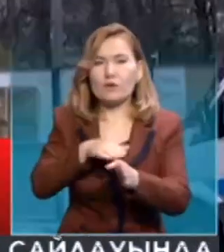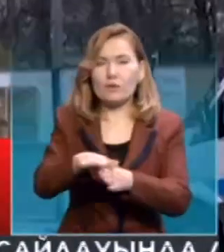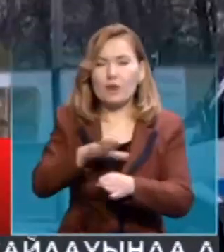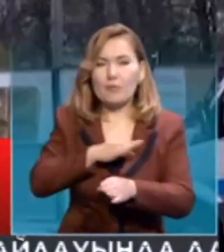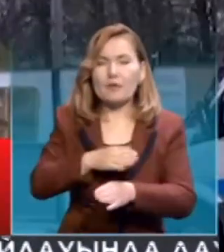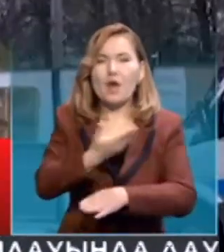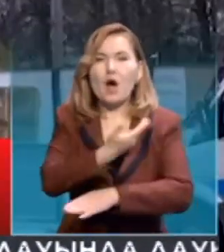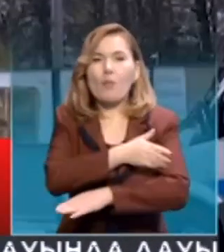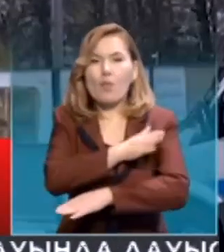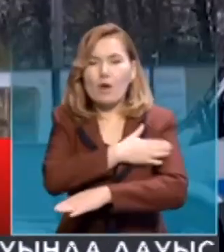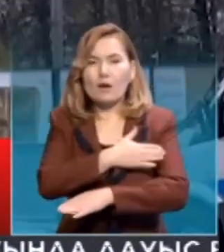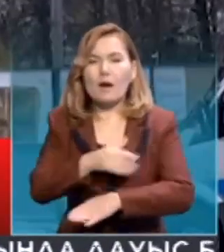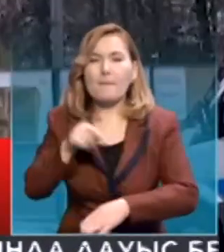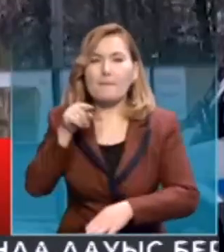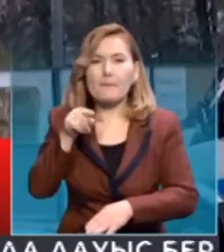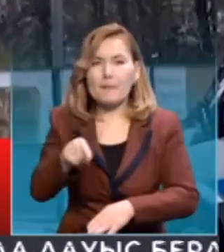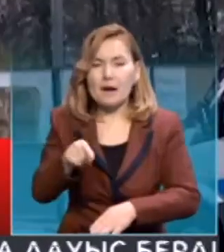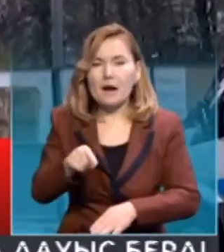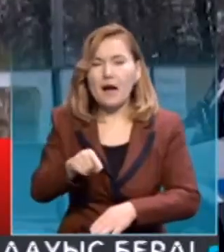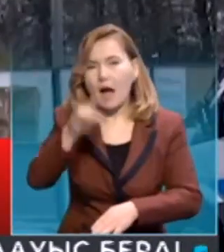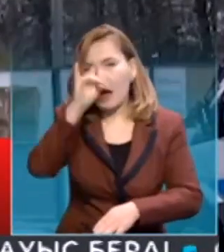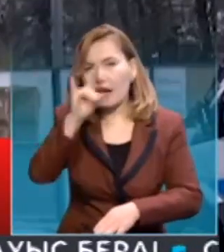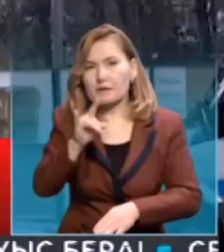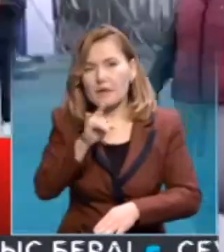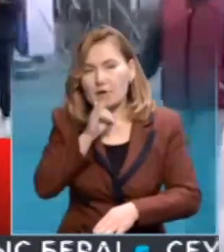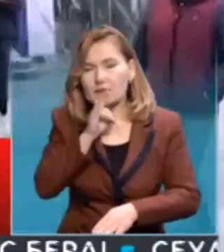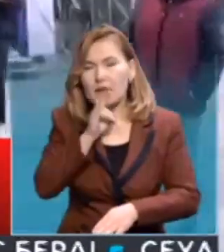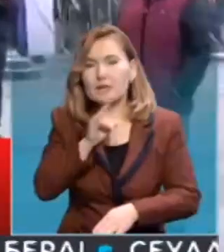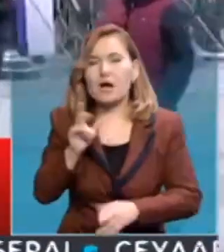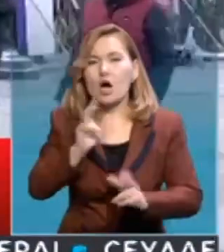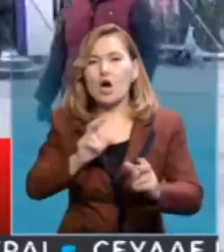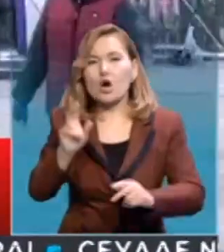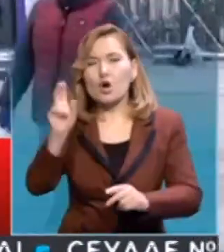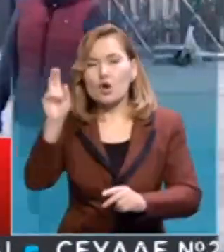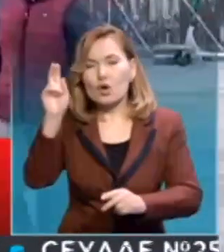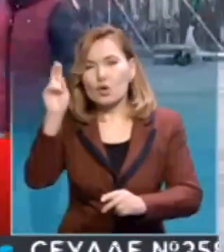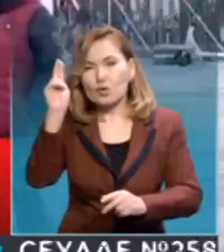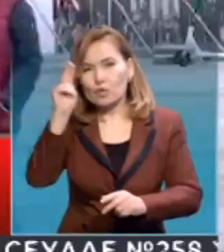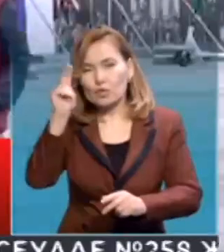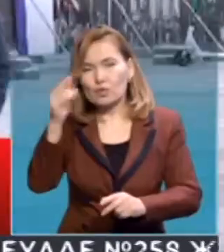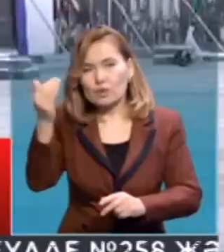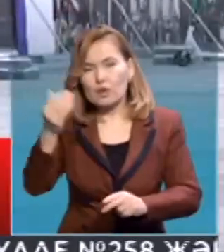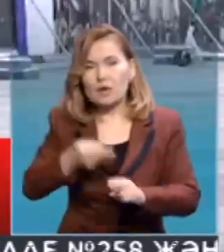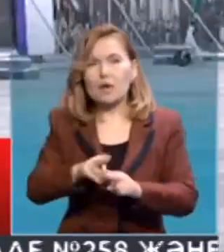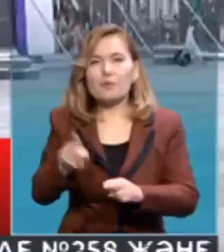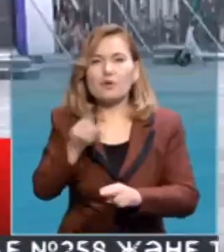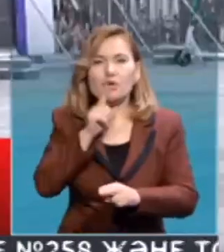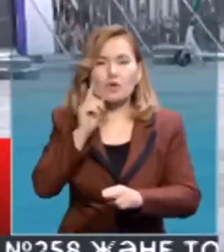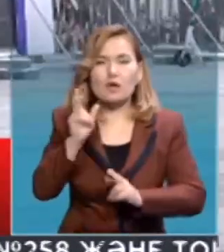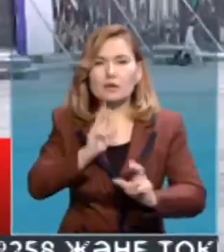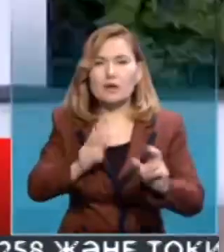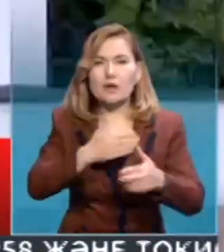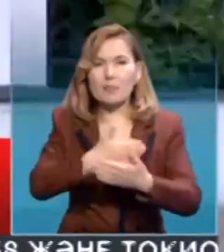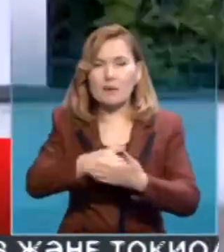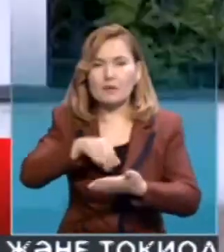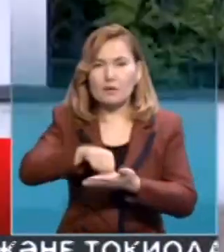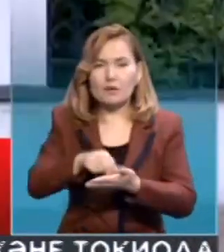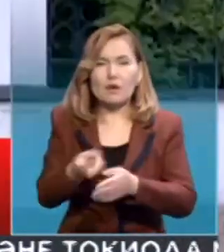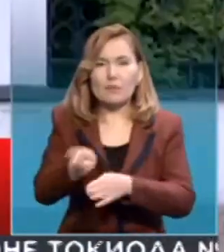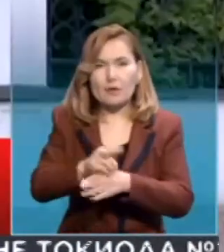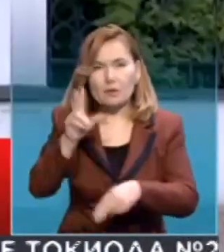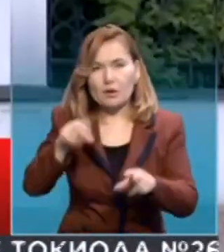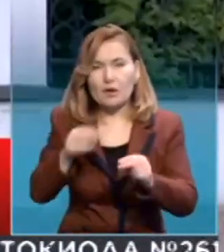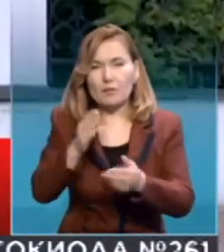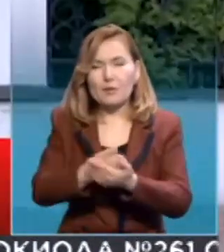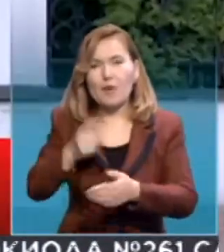Жалпы Польшада 1000-ға жуық қазақстандық студент білім алып жатыр. Сондықтан бүгін жастар жағы, студенттер жағы белсенді болады деген үміт бар.